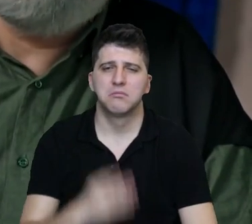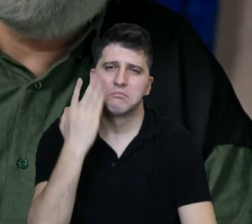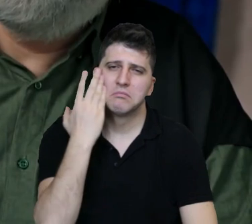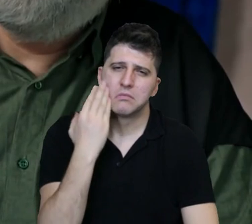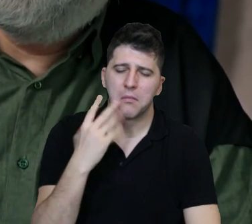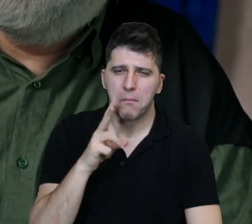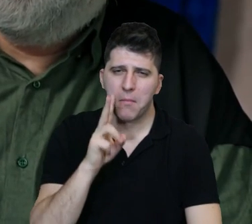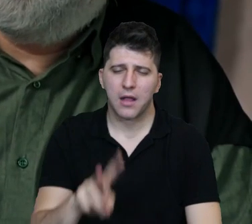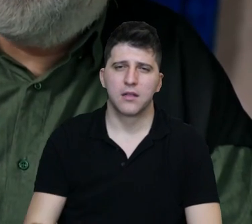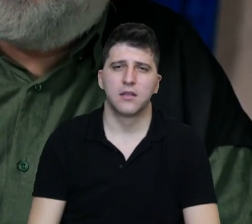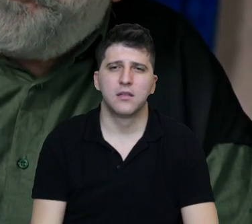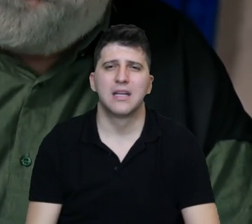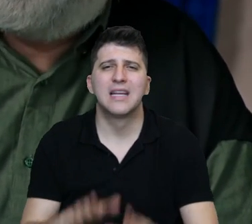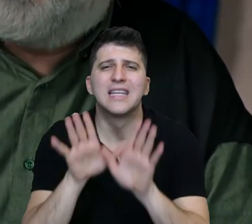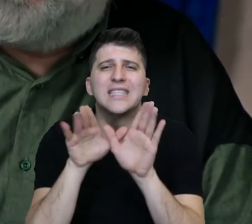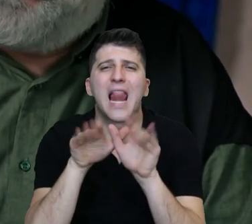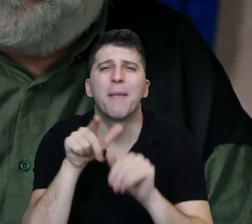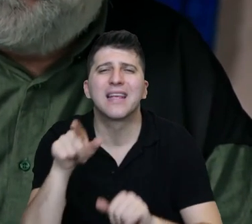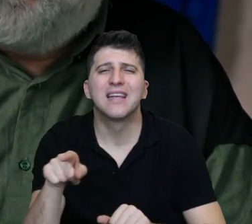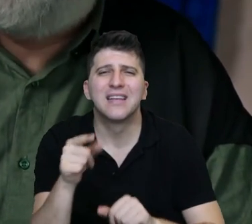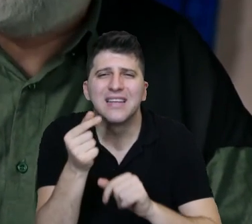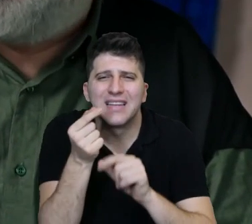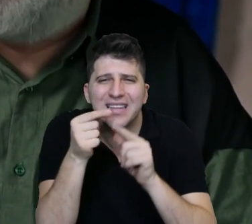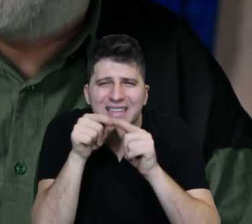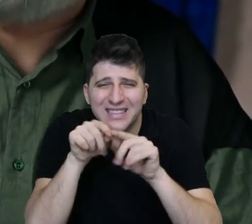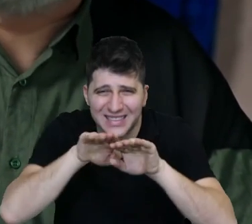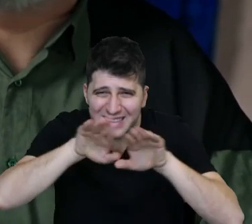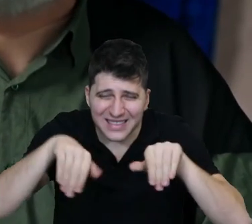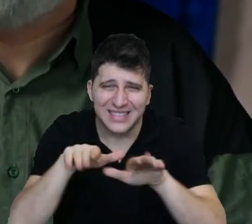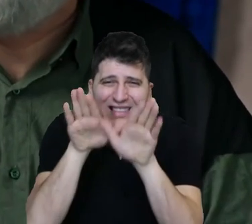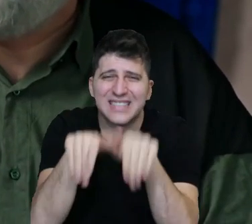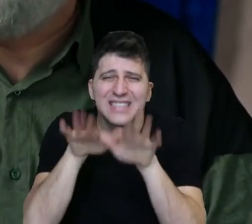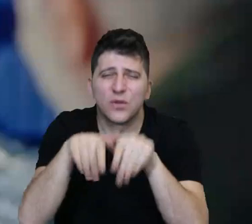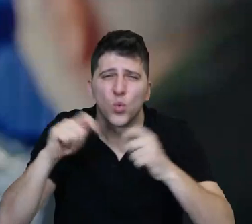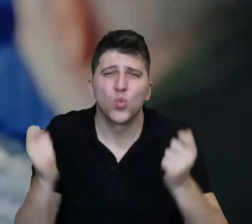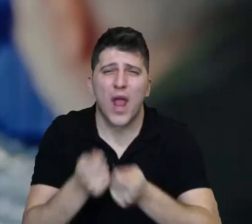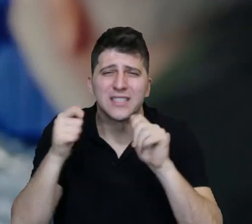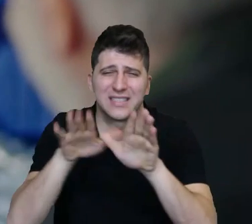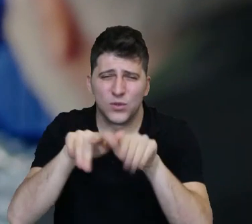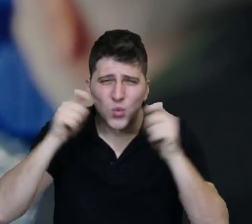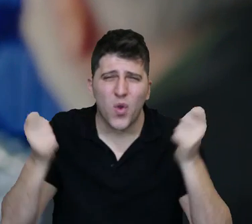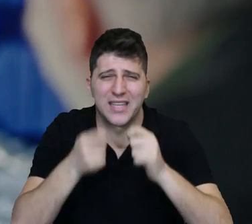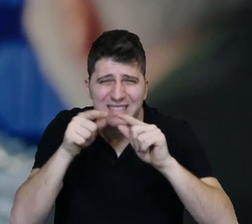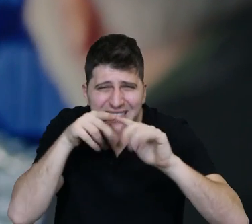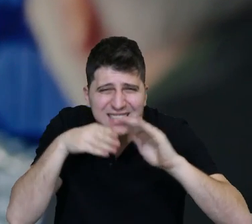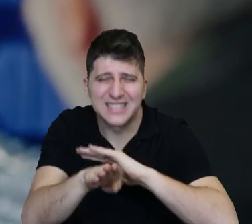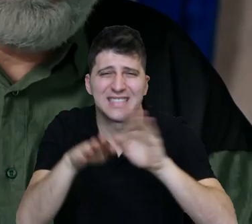Seyretmeye başladı. Kelebek o minicik delikten çıkmak için çırpındıkça çırpındı, çırpındıkça